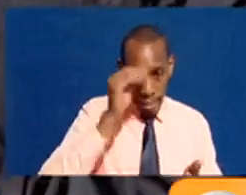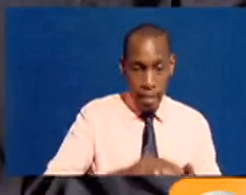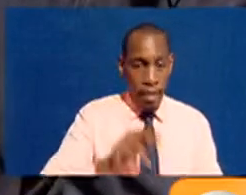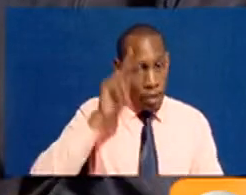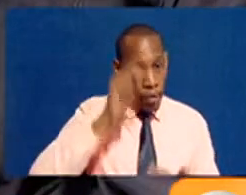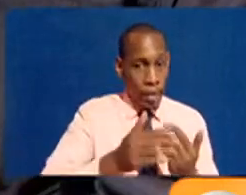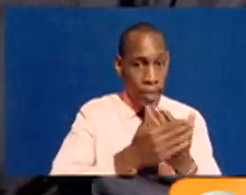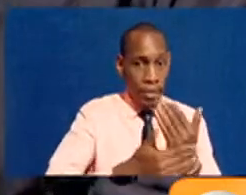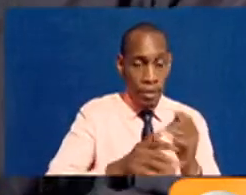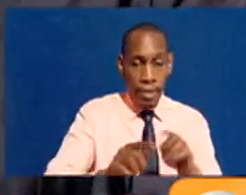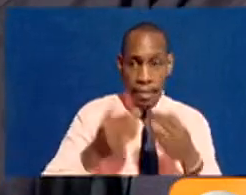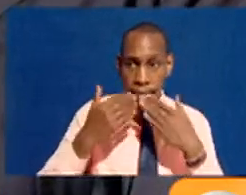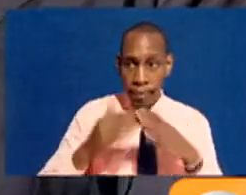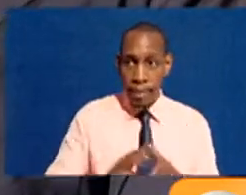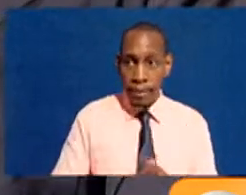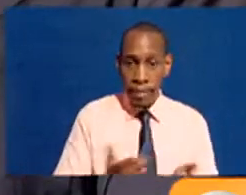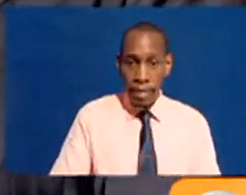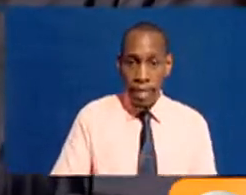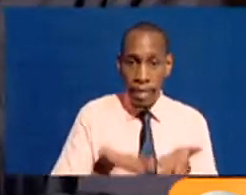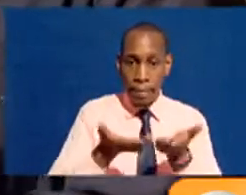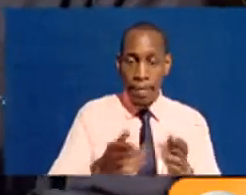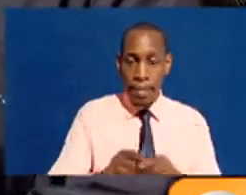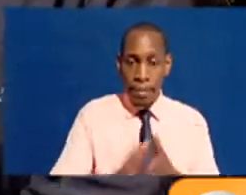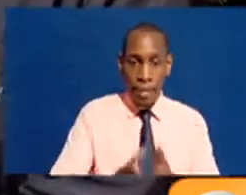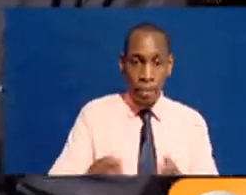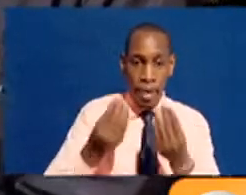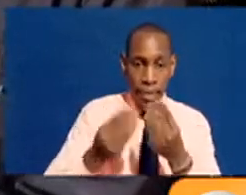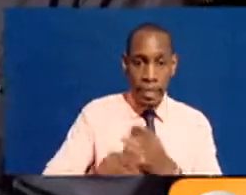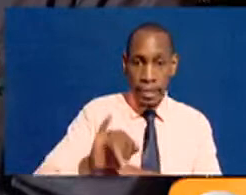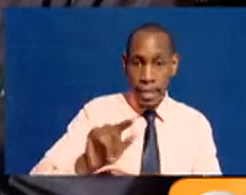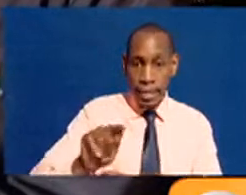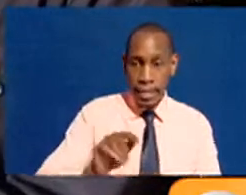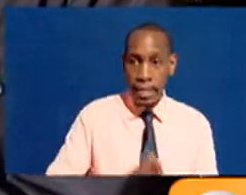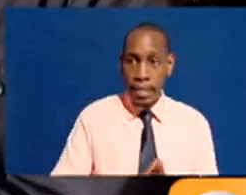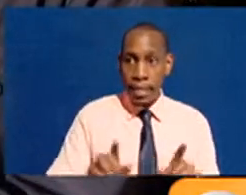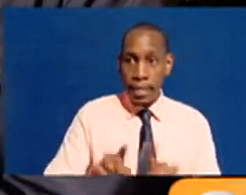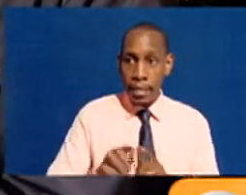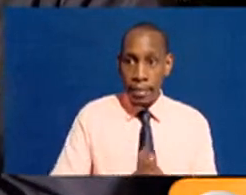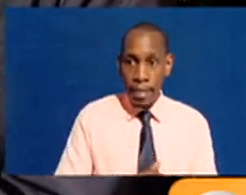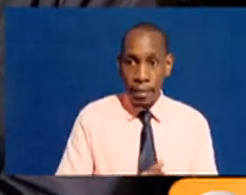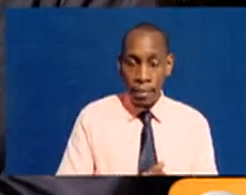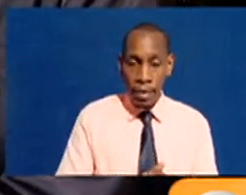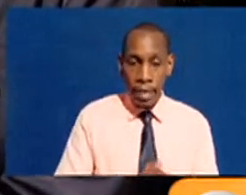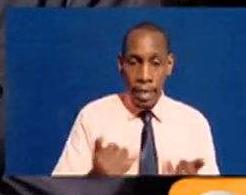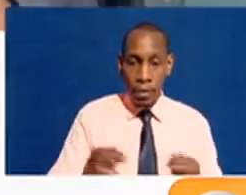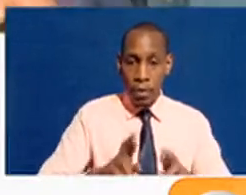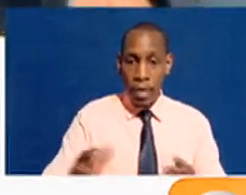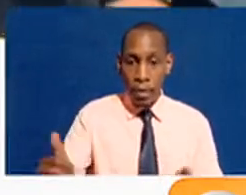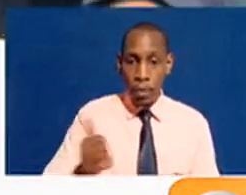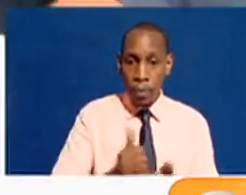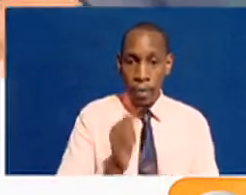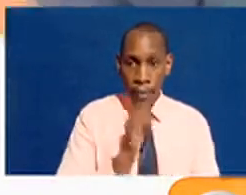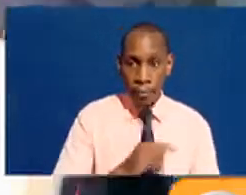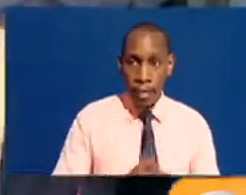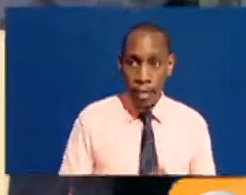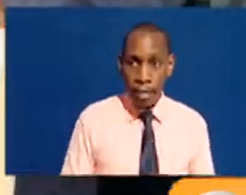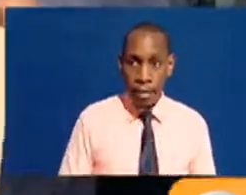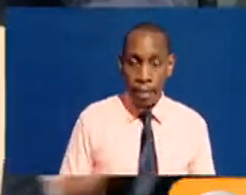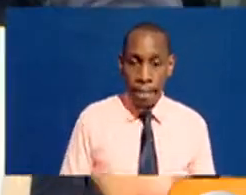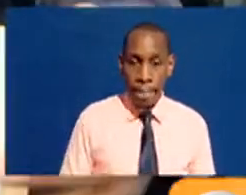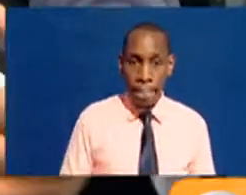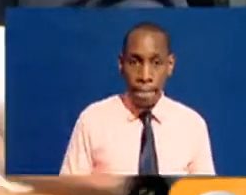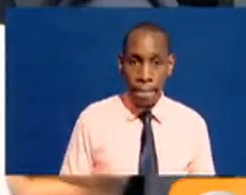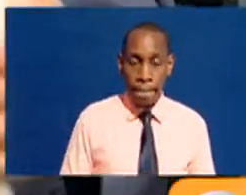Vile nilimaliza nika upgrade, wakanifundisha IT. Nika vizuri kuajiriwa. Ndio sasa nikakuja